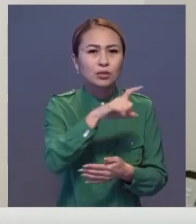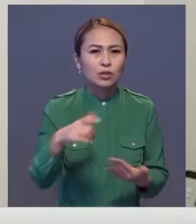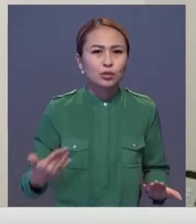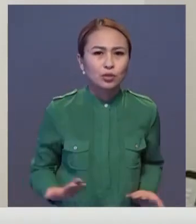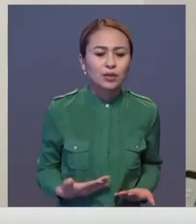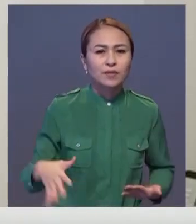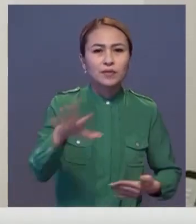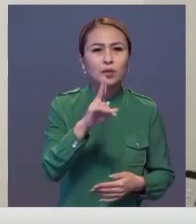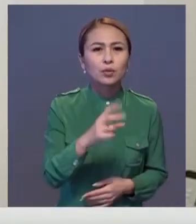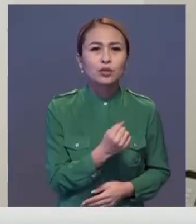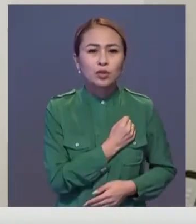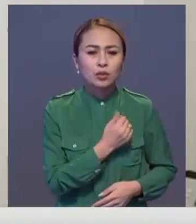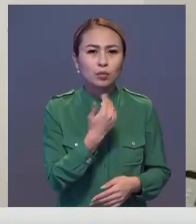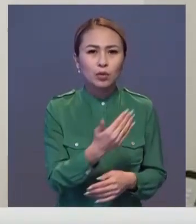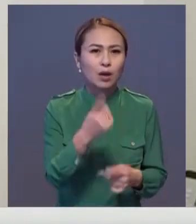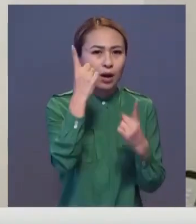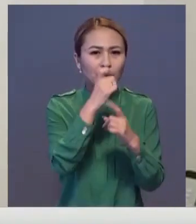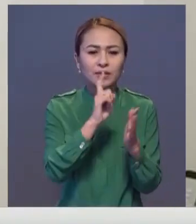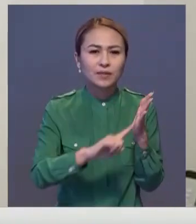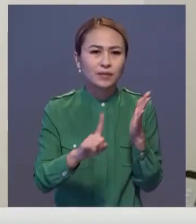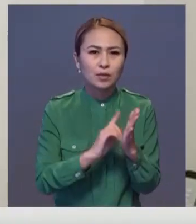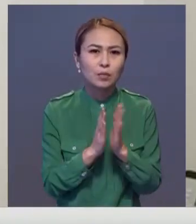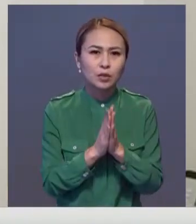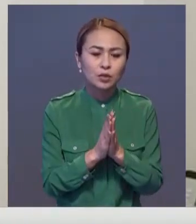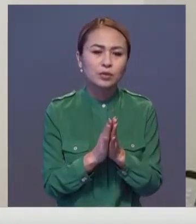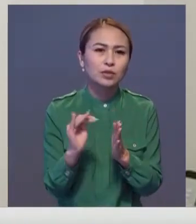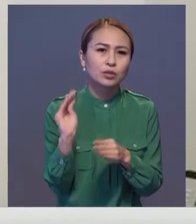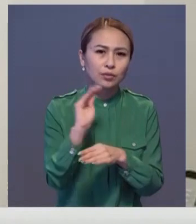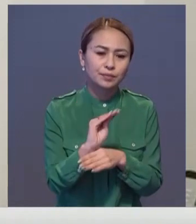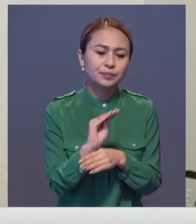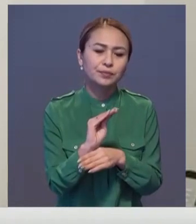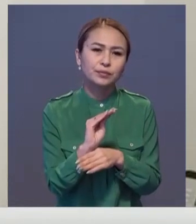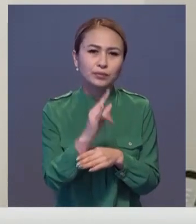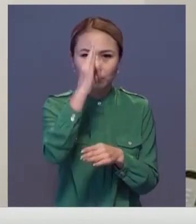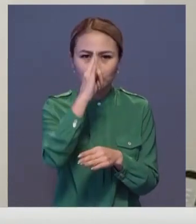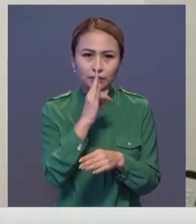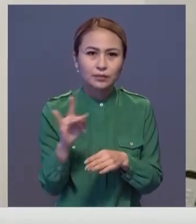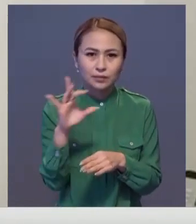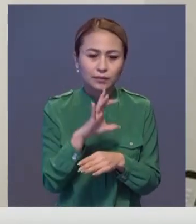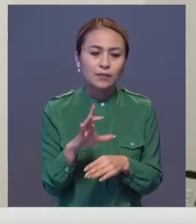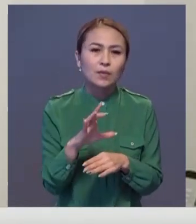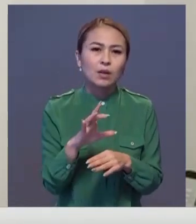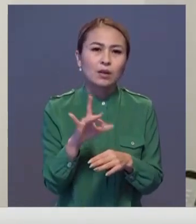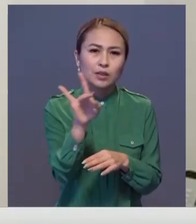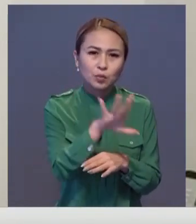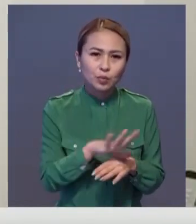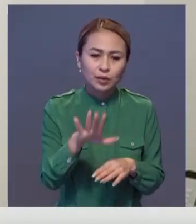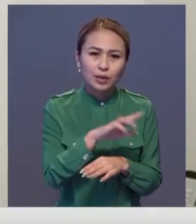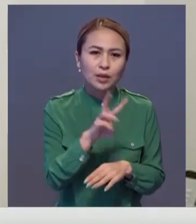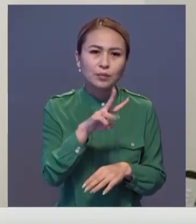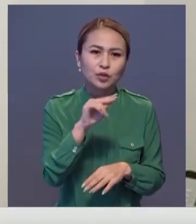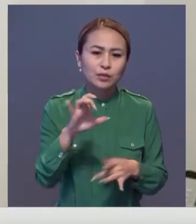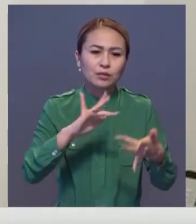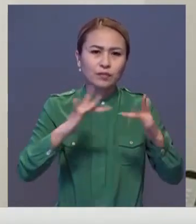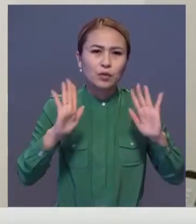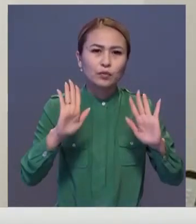барша жанашыр қауым, бұл ақпаратқа сенбеулеріңізді сұраймыз. Және де Қазақстан Республикасы төтенше жағдайлар министрлігінің ресми